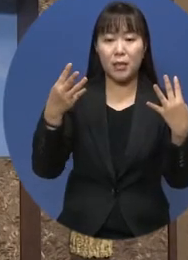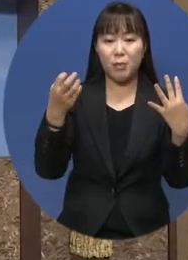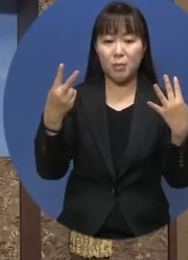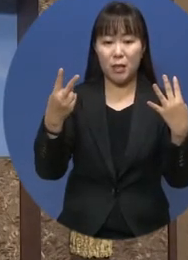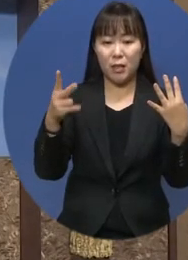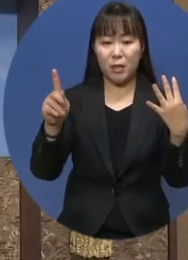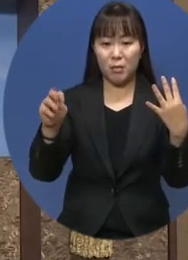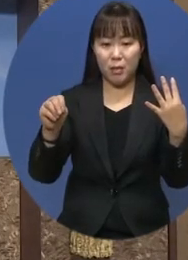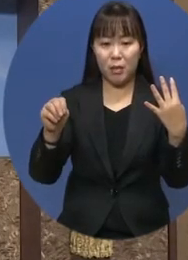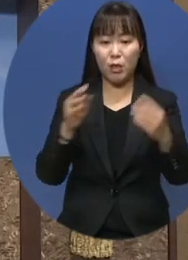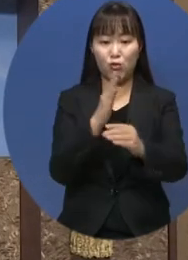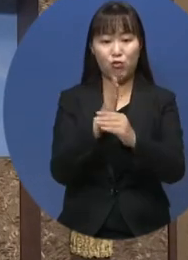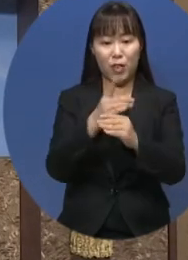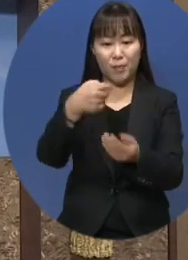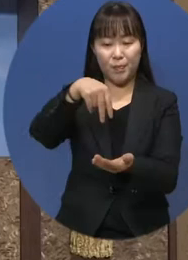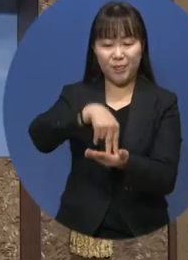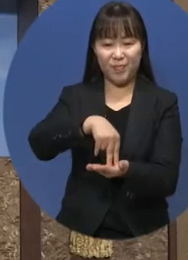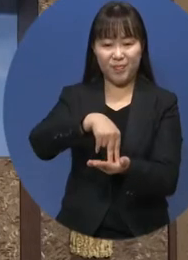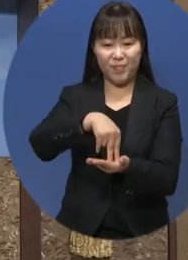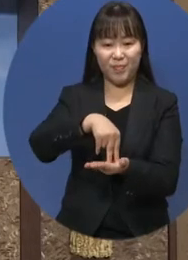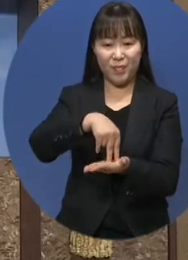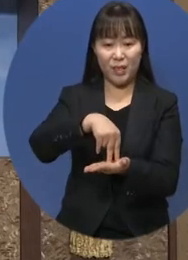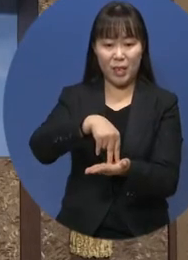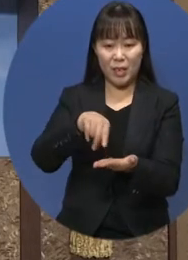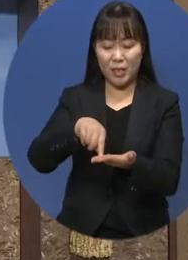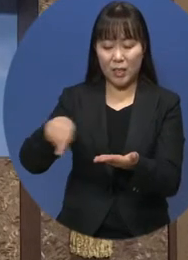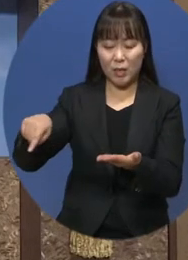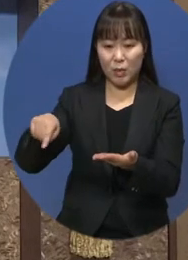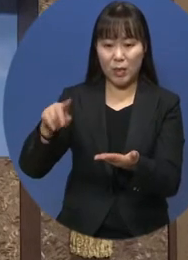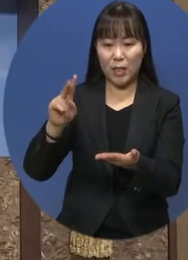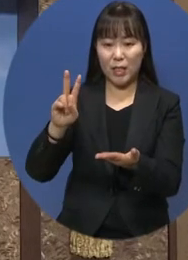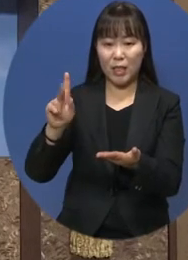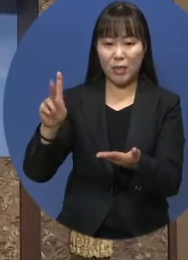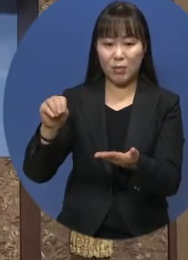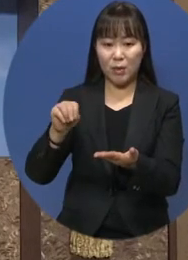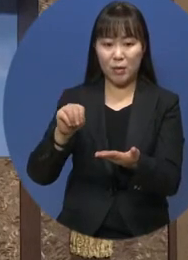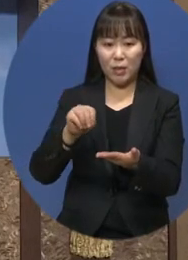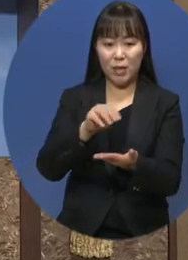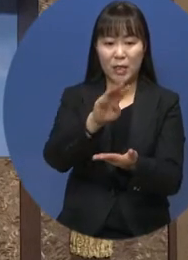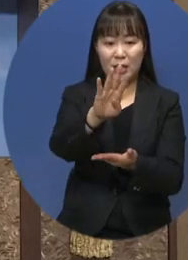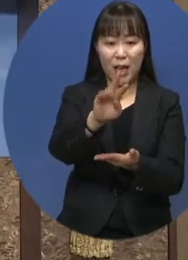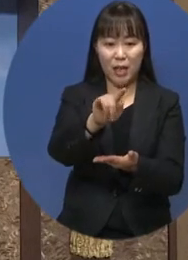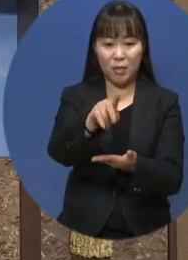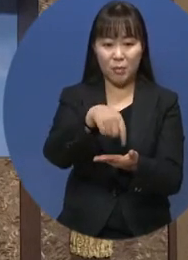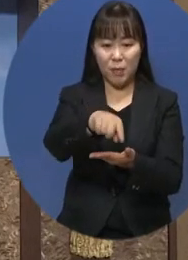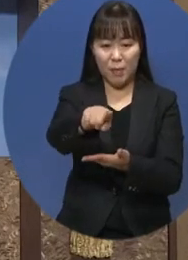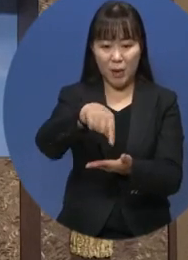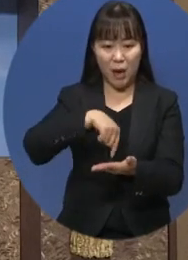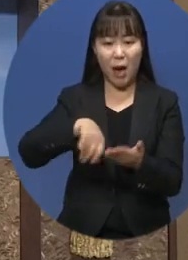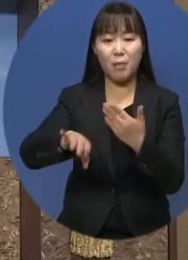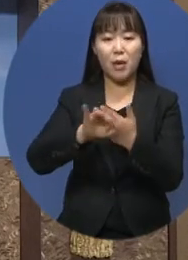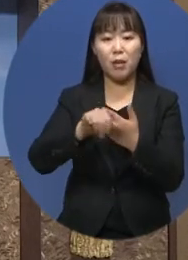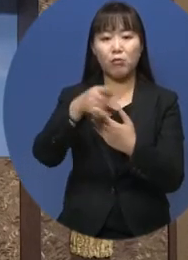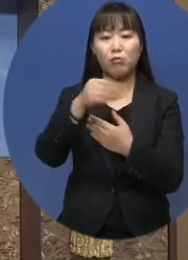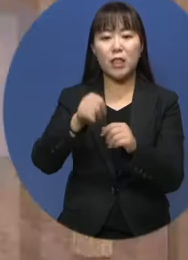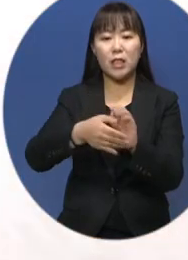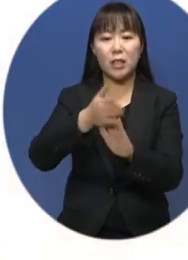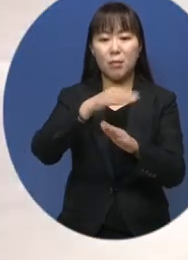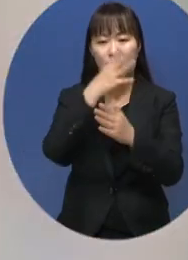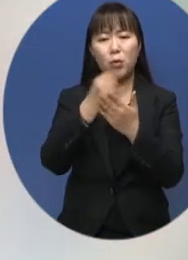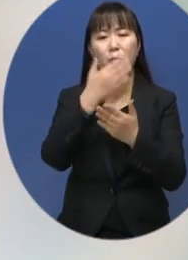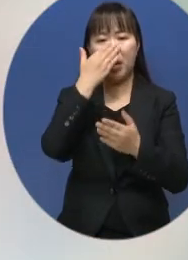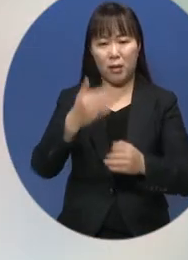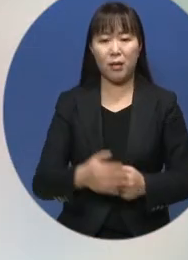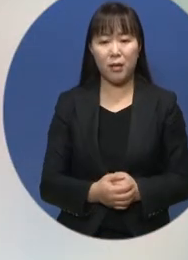그러면 제가 가운데 딱 써 가지고 이쪽으로 2키로 의 기록 4키로 4키로 를 다니면 구리시 를 다 다닐 수 있어요